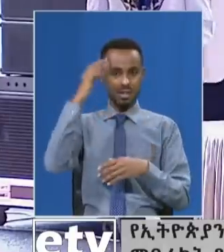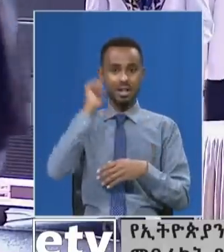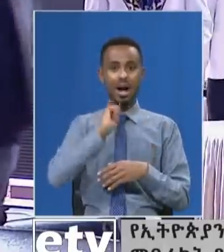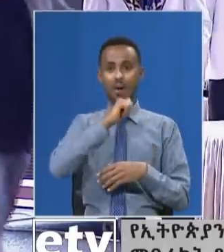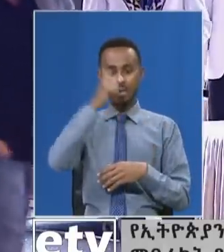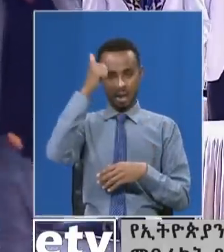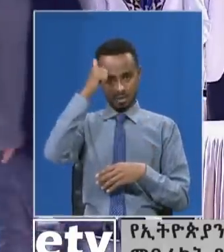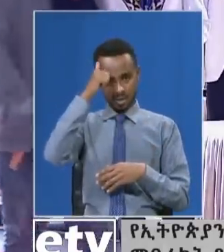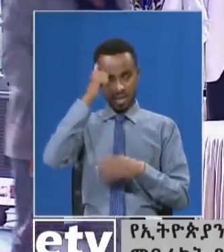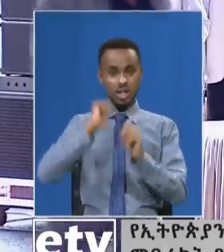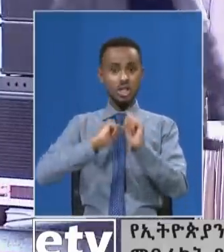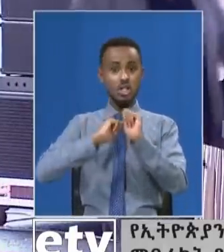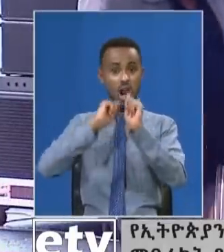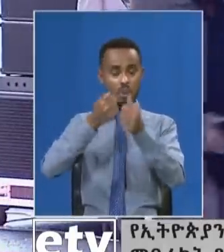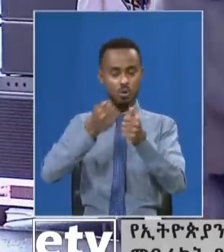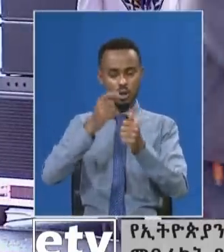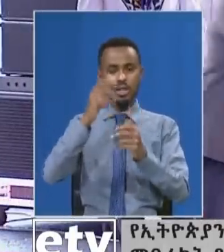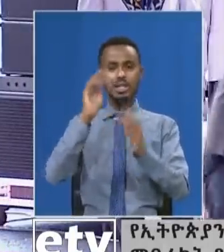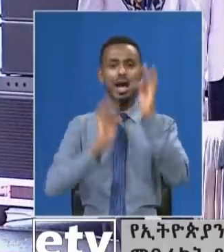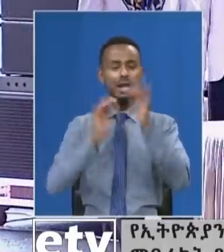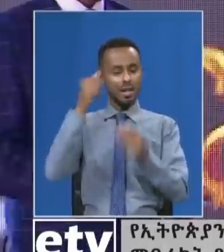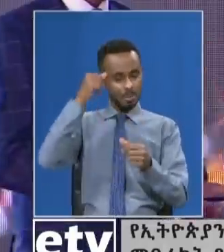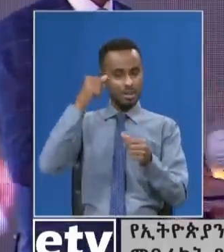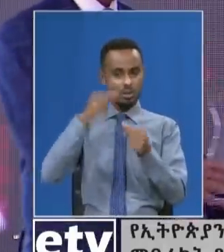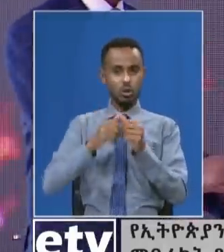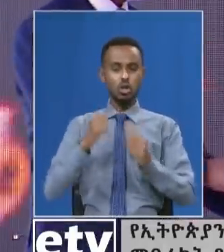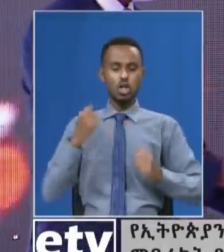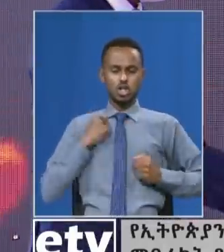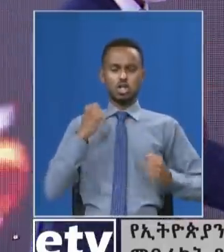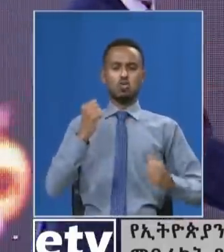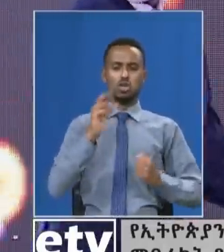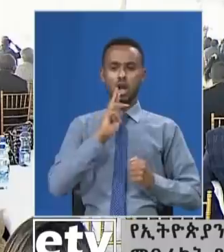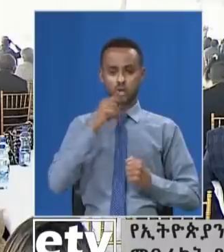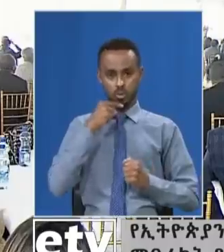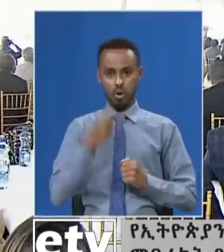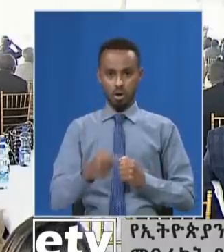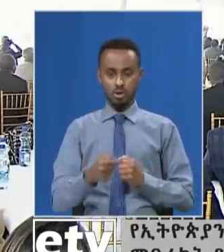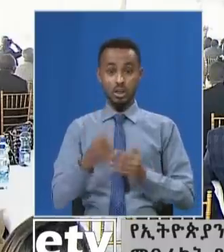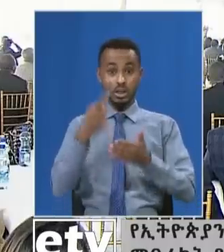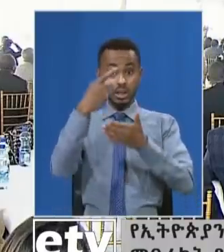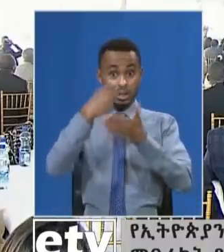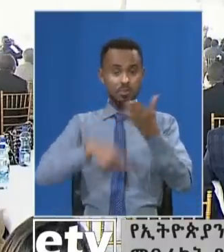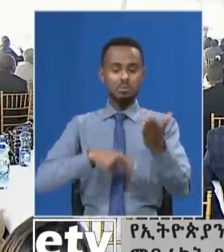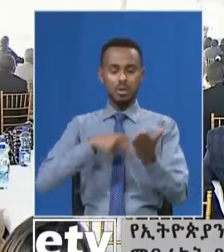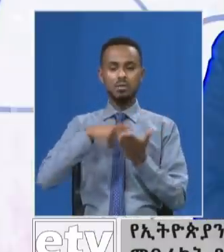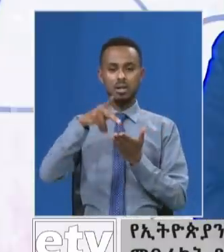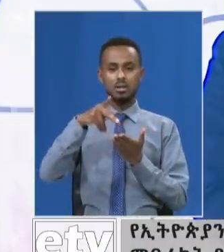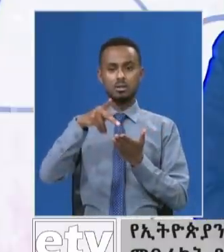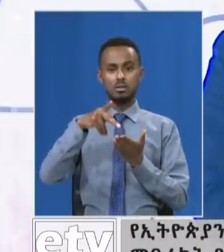አብይ አህመድ ተሸላሚዎቹ ታሪክ የሚያወሳቸው ጀግኖች ናቸው ብለዋል። ግብር መክፈል